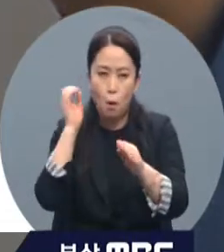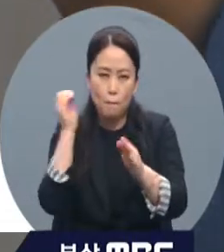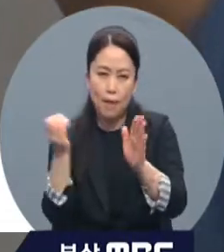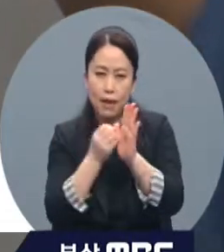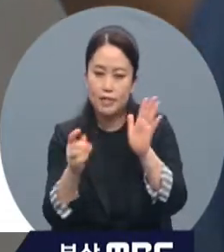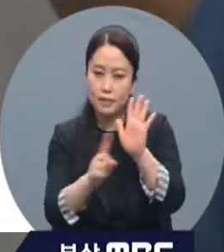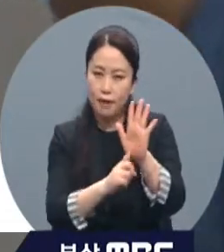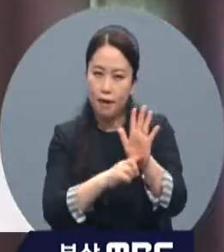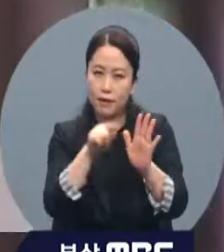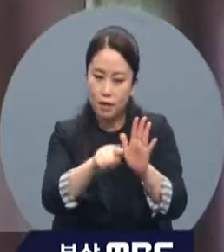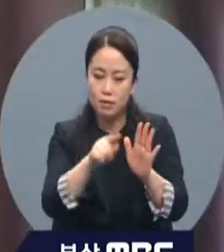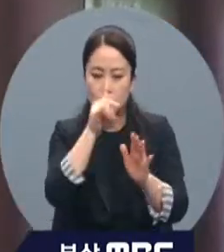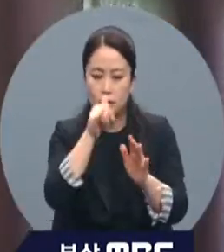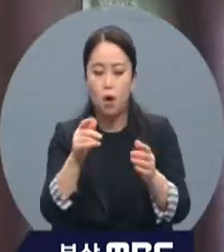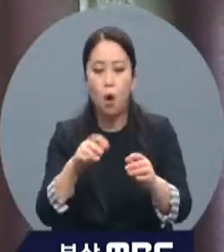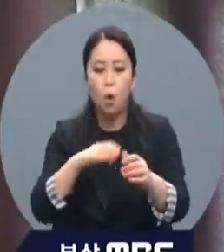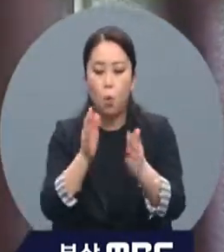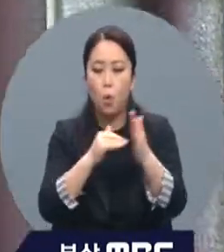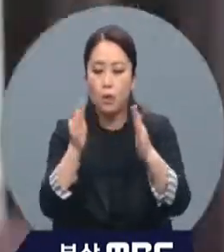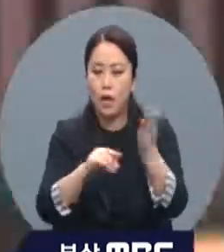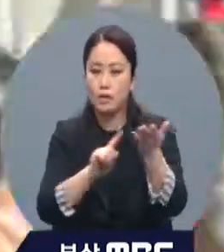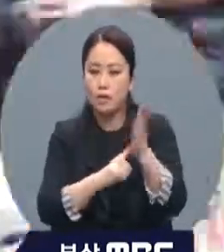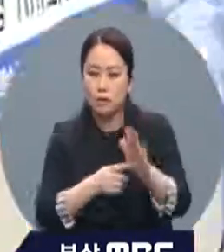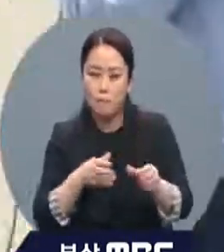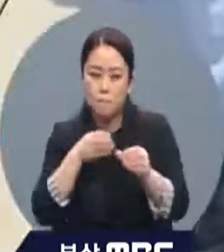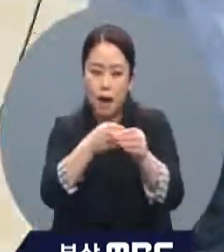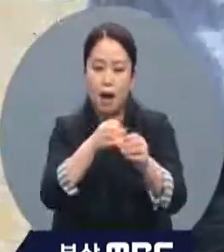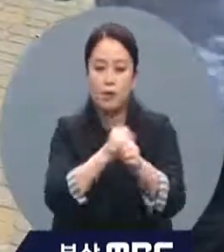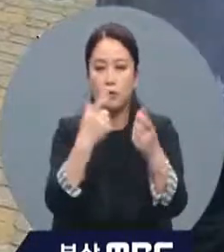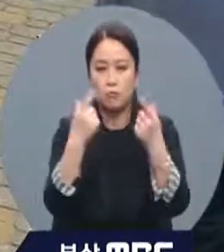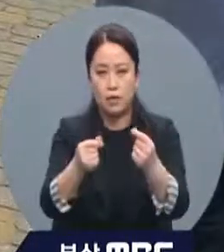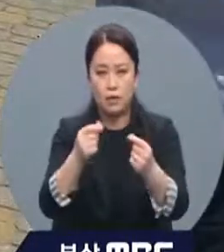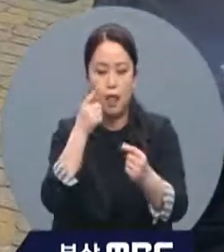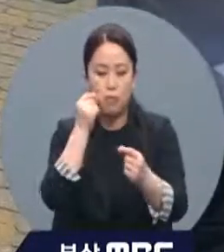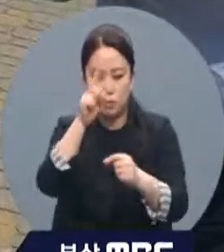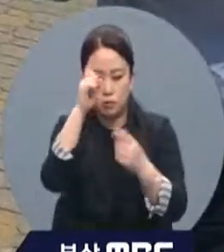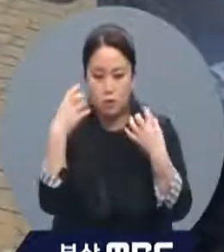공개적인 도발이라며 일본 정부를 강하게 비판했습니다.